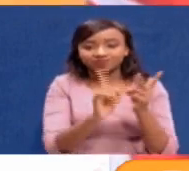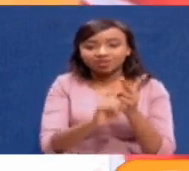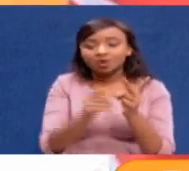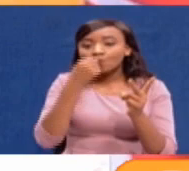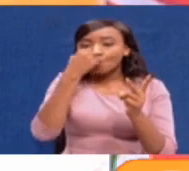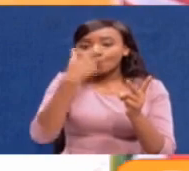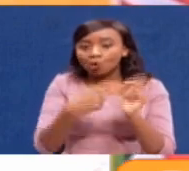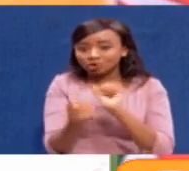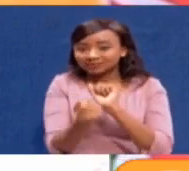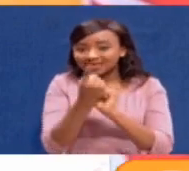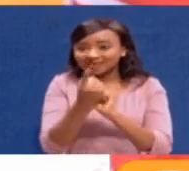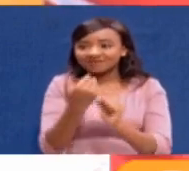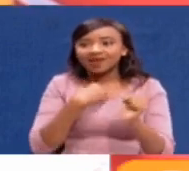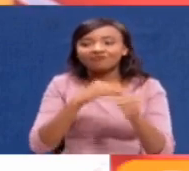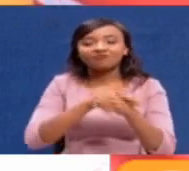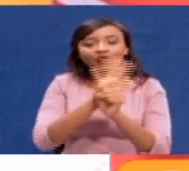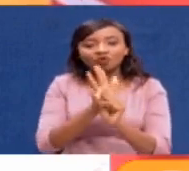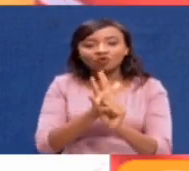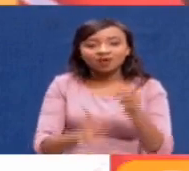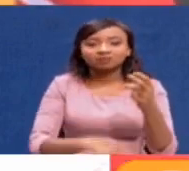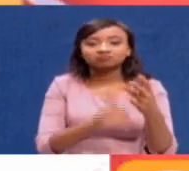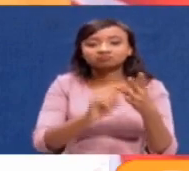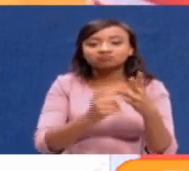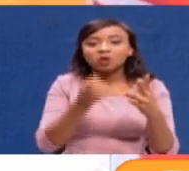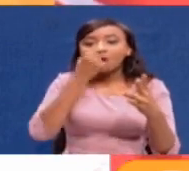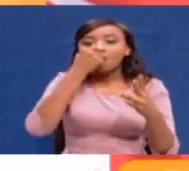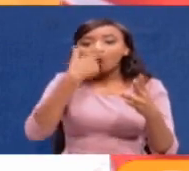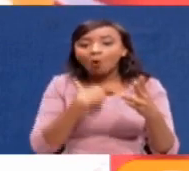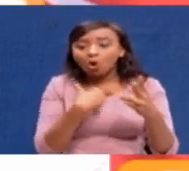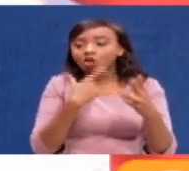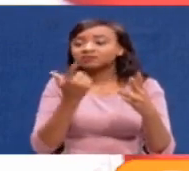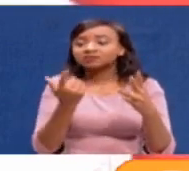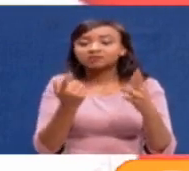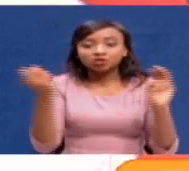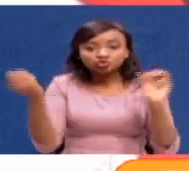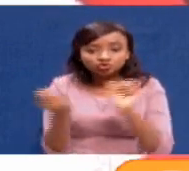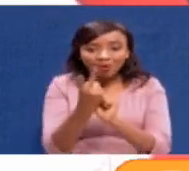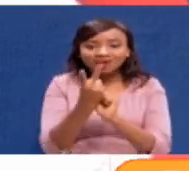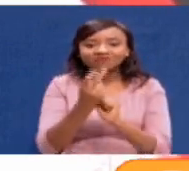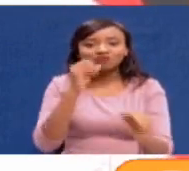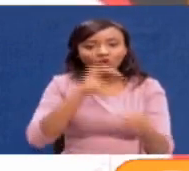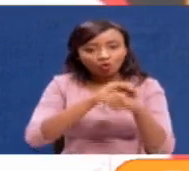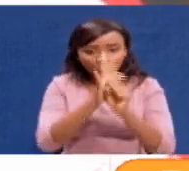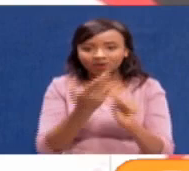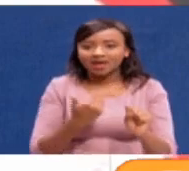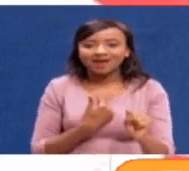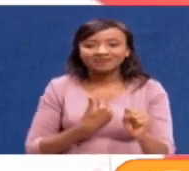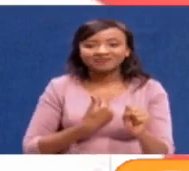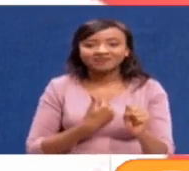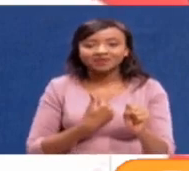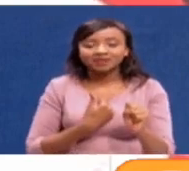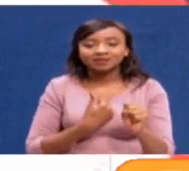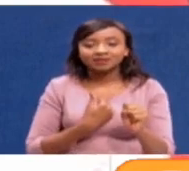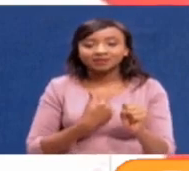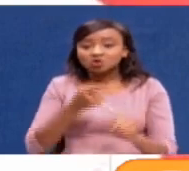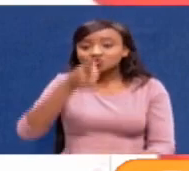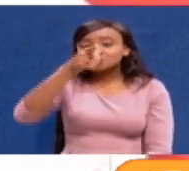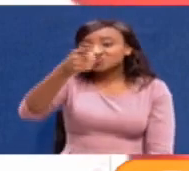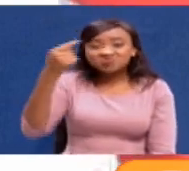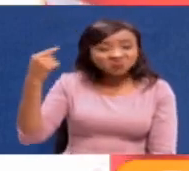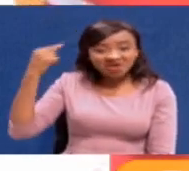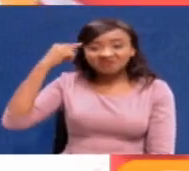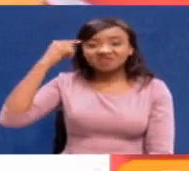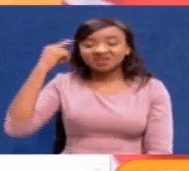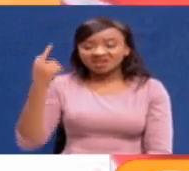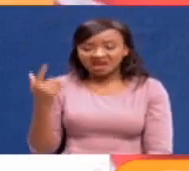miaka 11, positive. Mtoto wa miaka 12, positive. Wewe bado